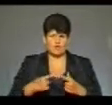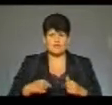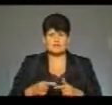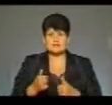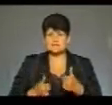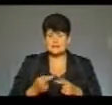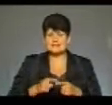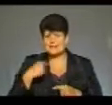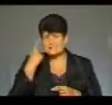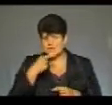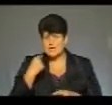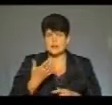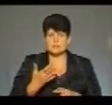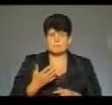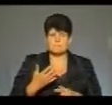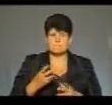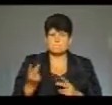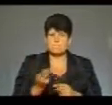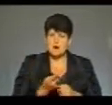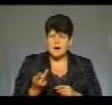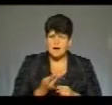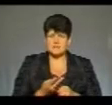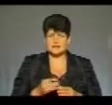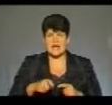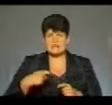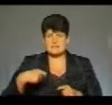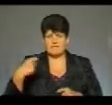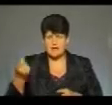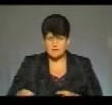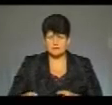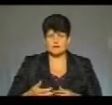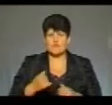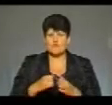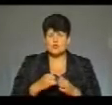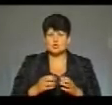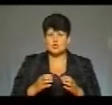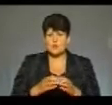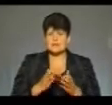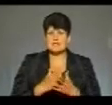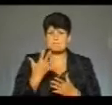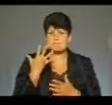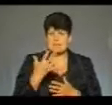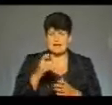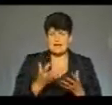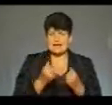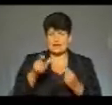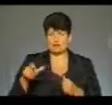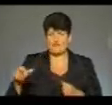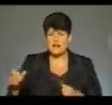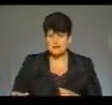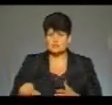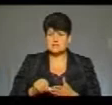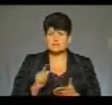змагань – це індивідуальні, особисті, парні тандеми та естафети. У кожній команді по 5 рятувальників. Учасники мають